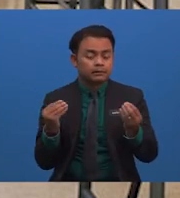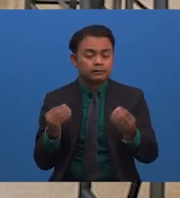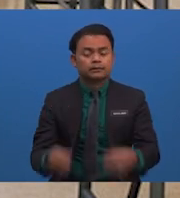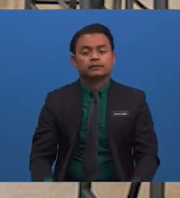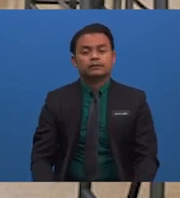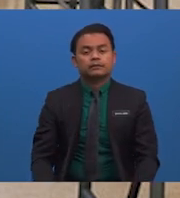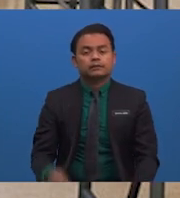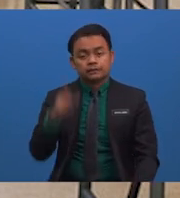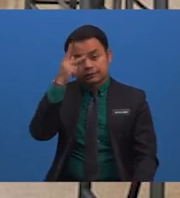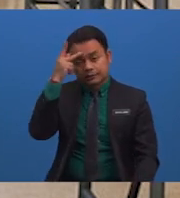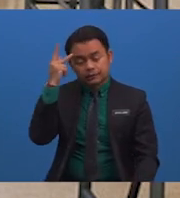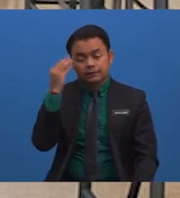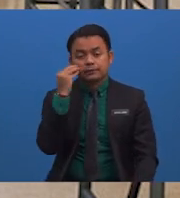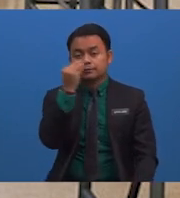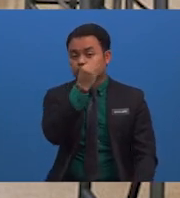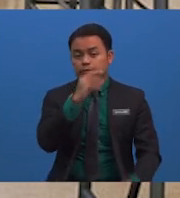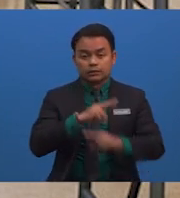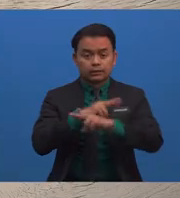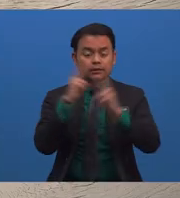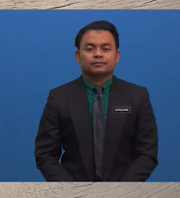ialah bunga kebangsaan negara.